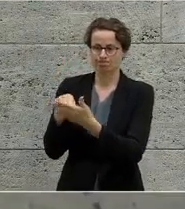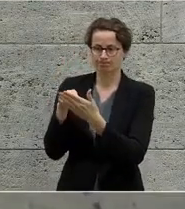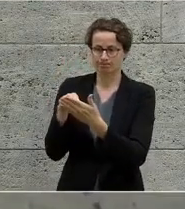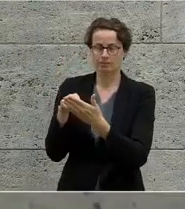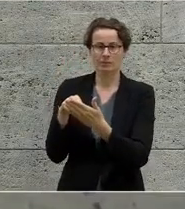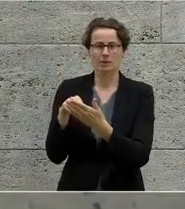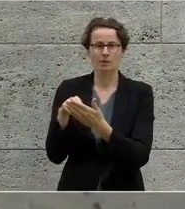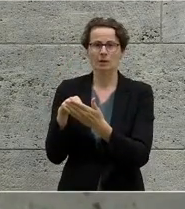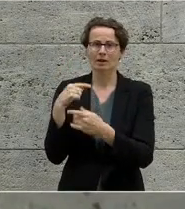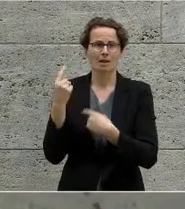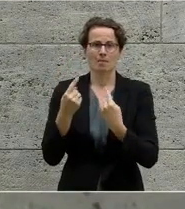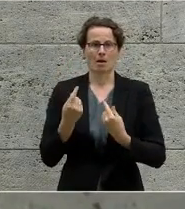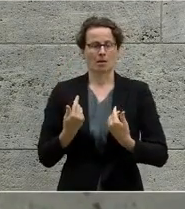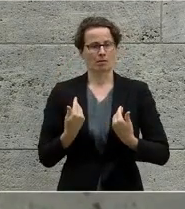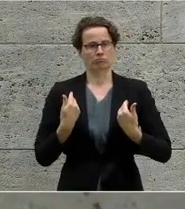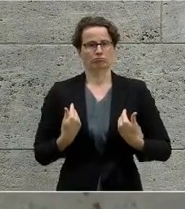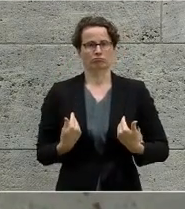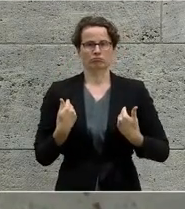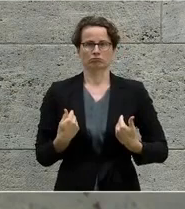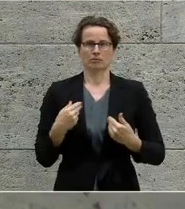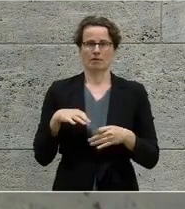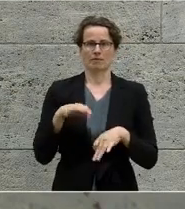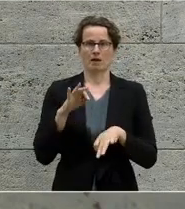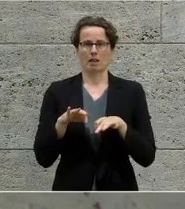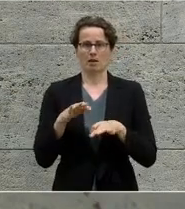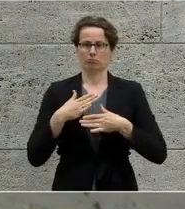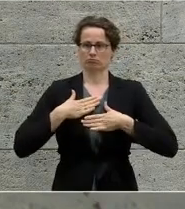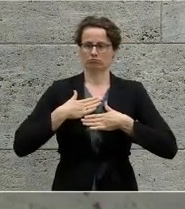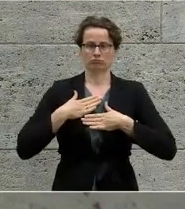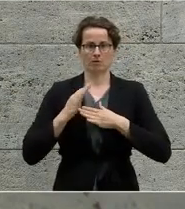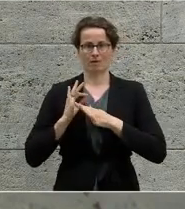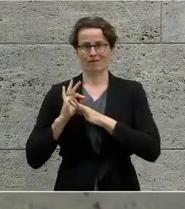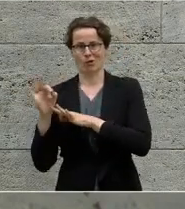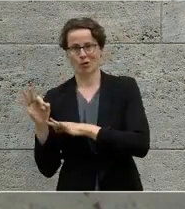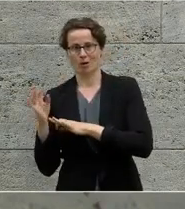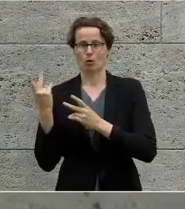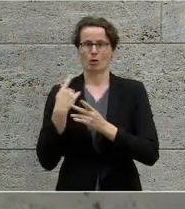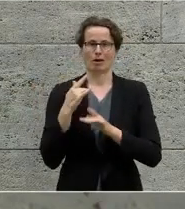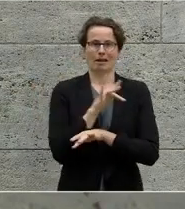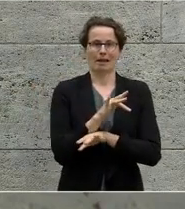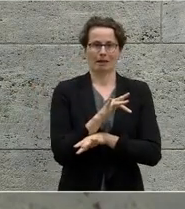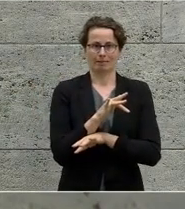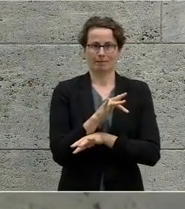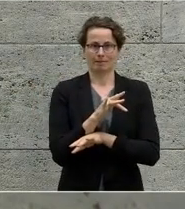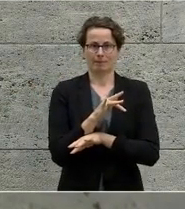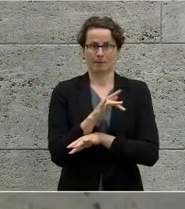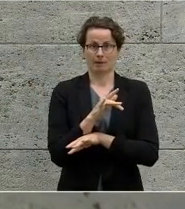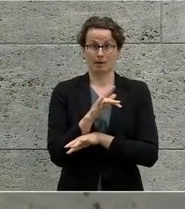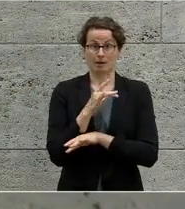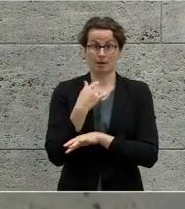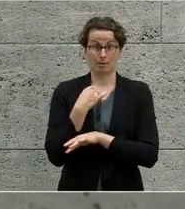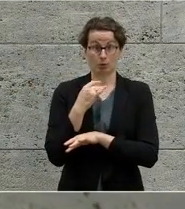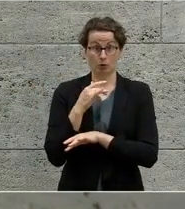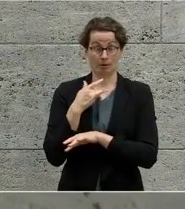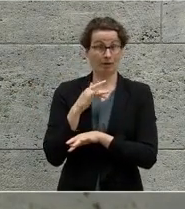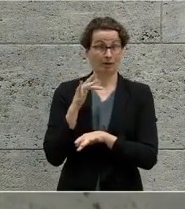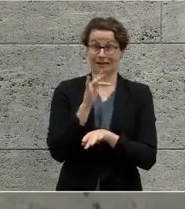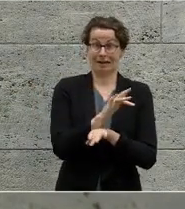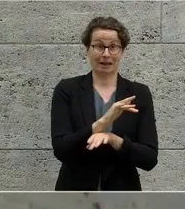Wahl gibt, Haltung zu zeigen und sich gegen Unrecht und Unterdrückung,